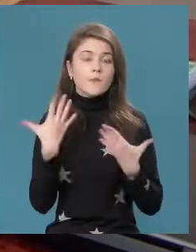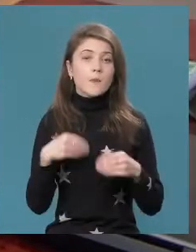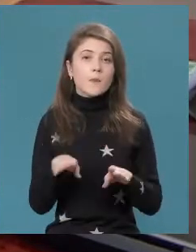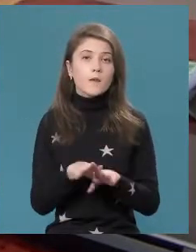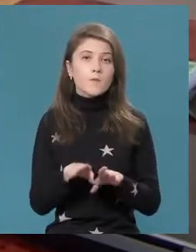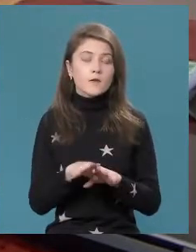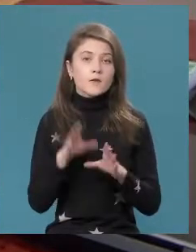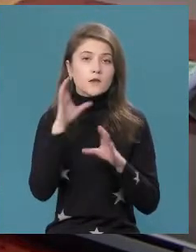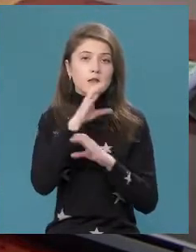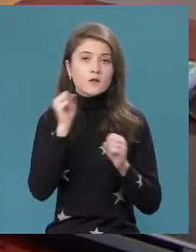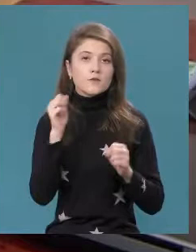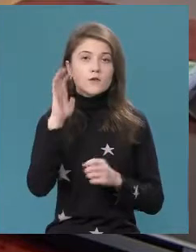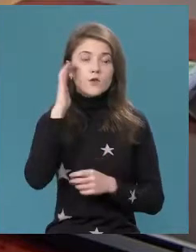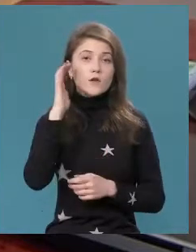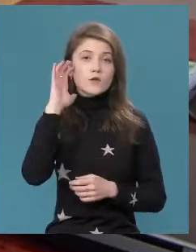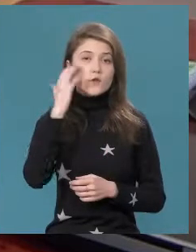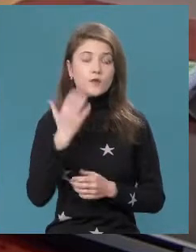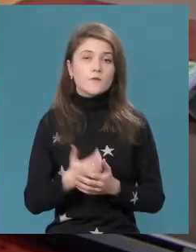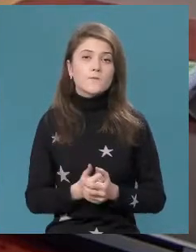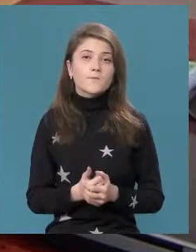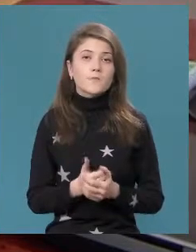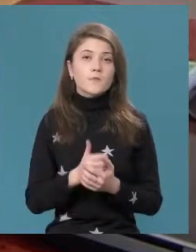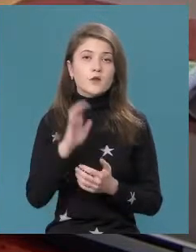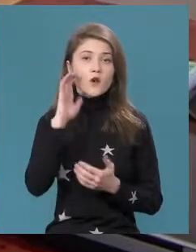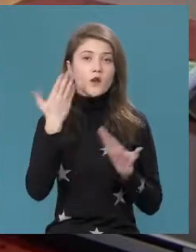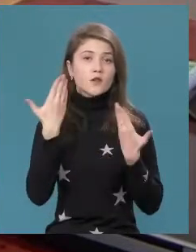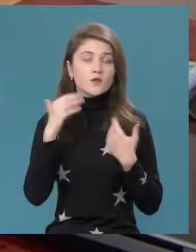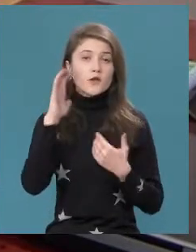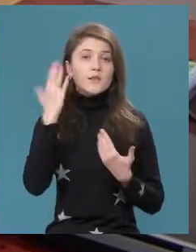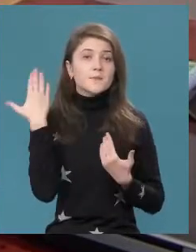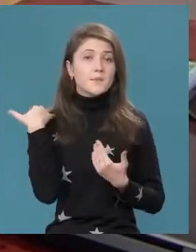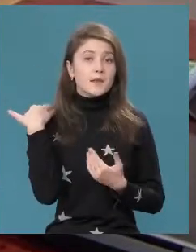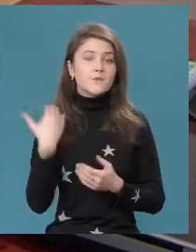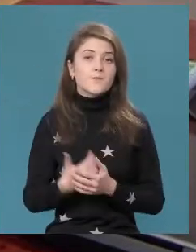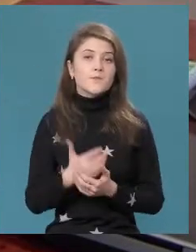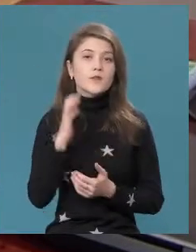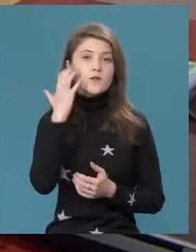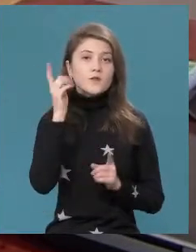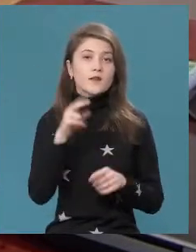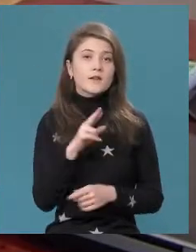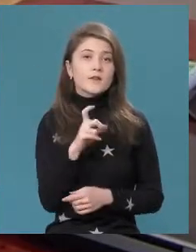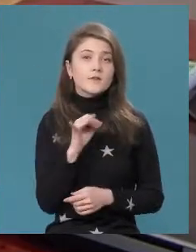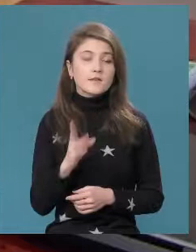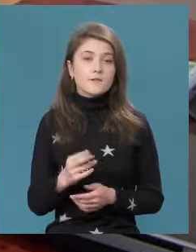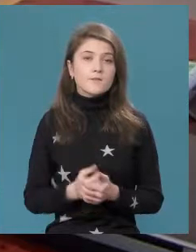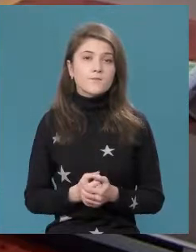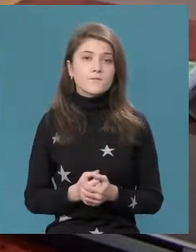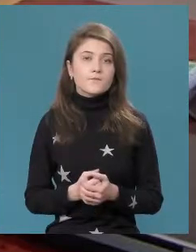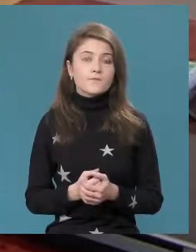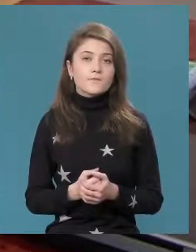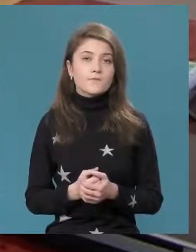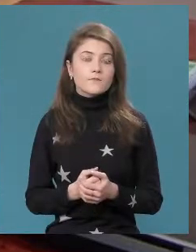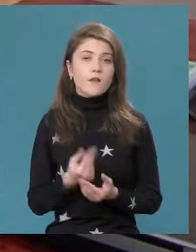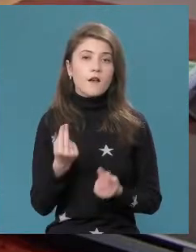ночі. Чорний-чорний, як поглинка, чорна шийка, чорна спинка, чорний навіть язичок. Котиться з кутка в куток, шерсті чорний